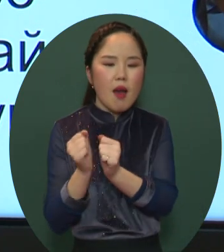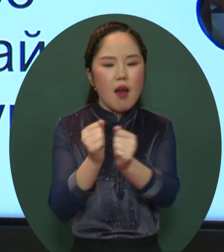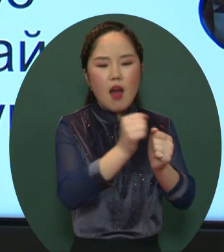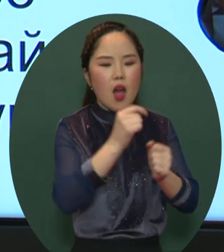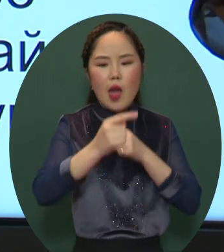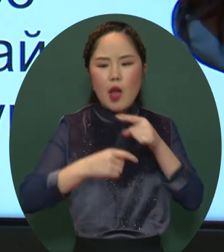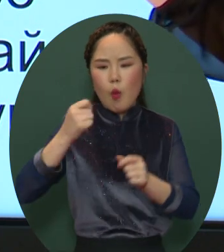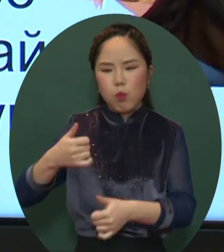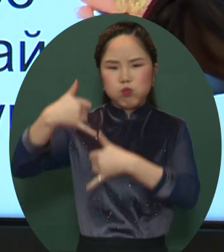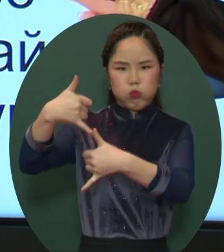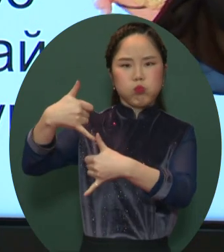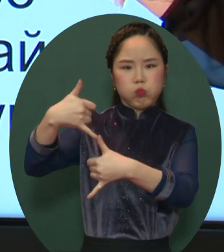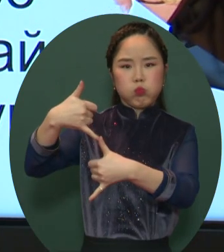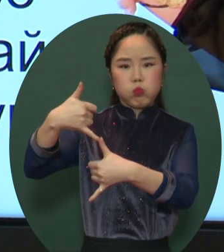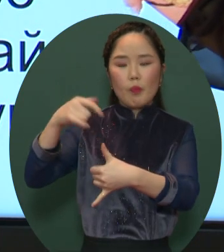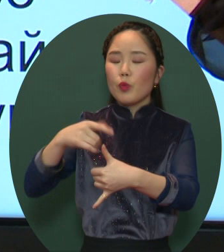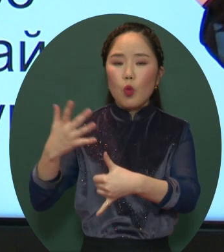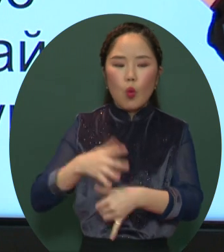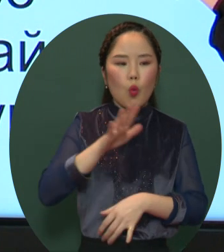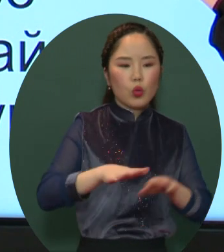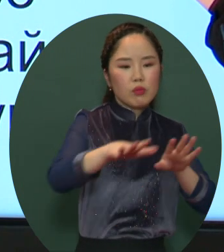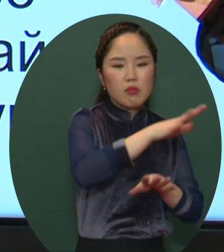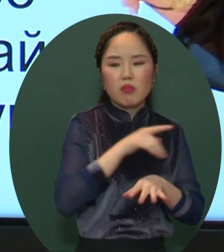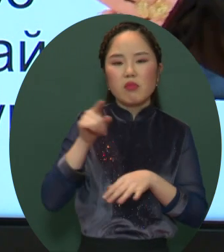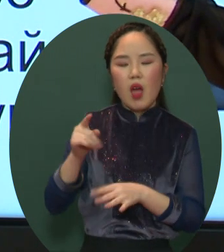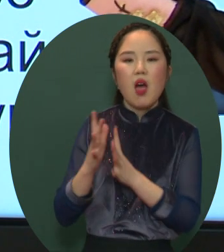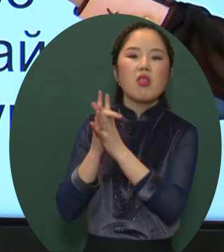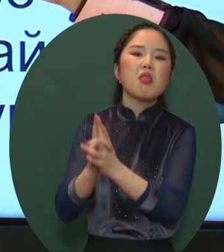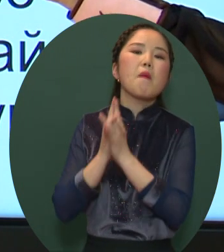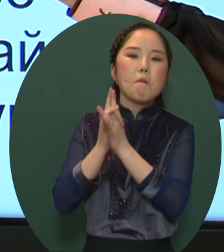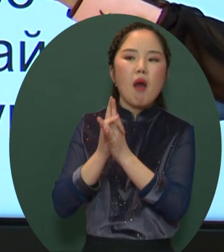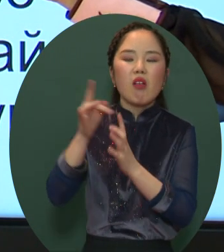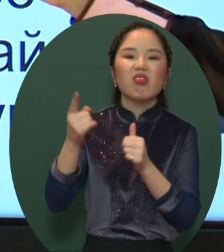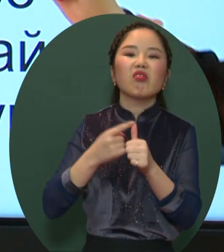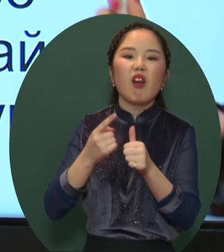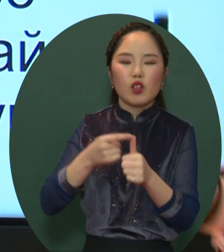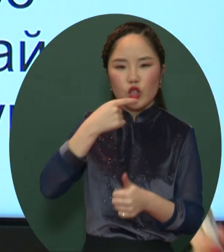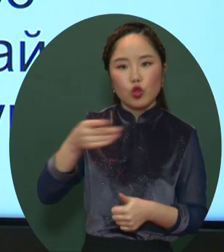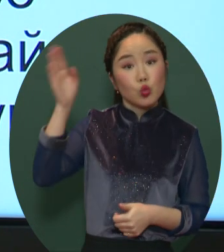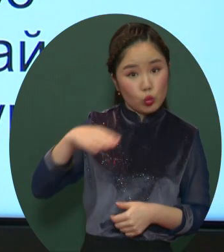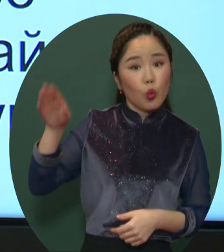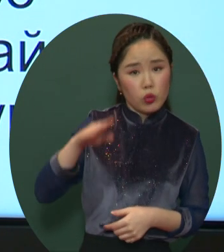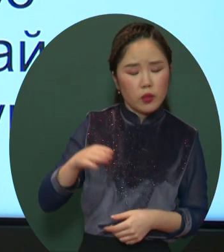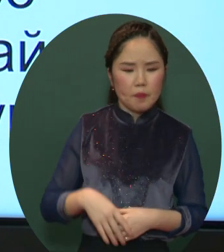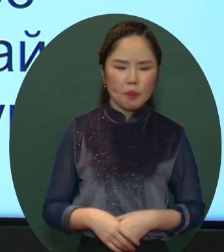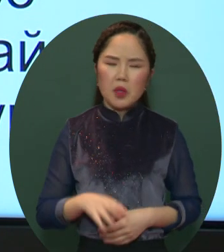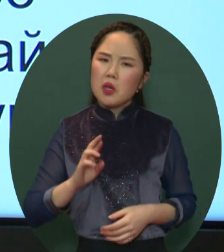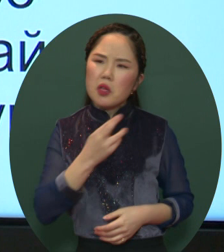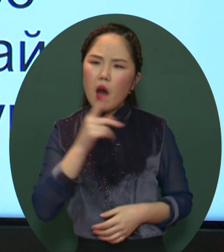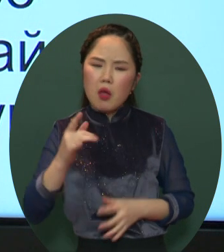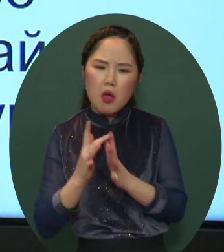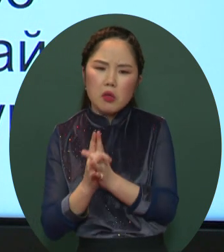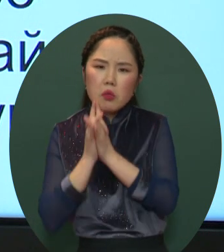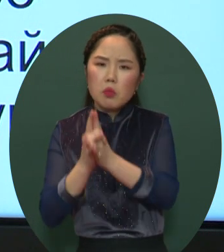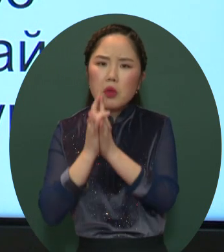өндөр юм. Хүүхдүүд түүнийг тэмээ гэж хочилдог. Яагаад түүнийг тэмээ